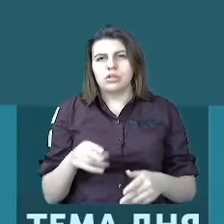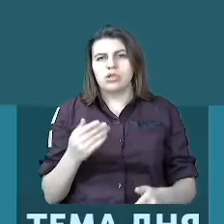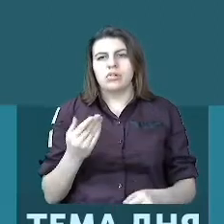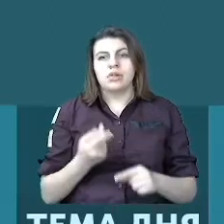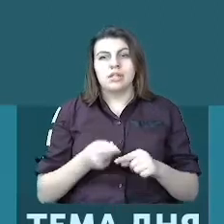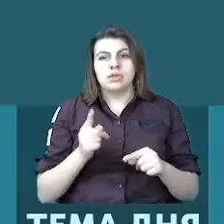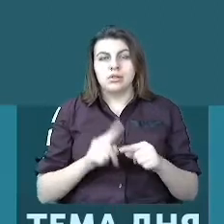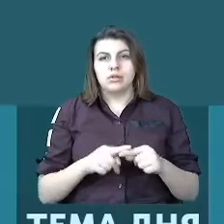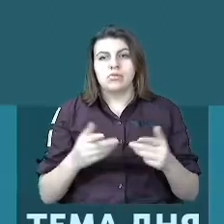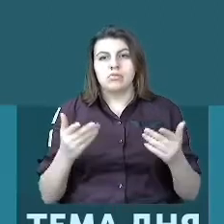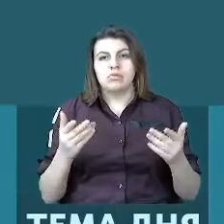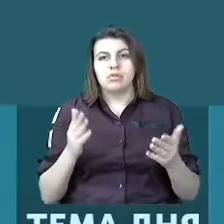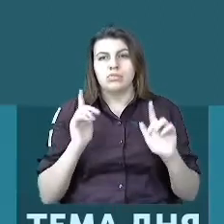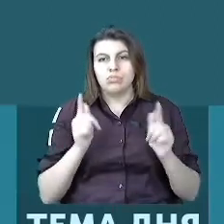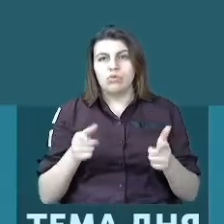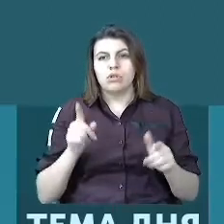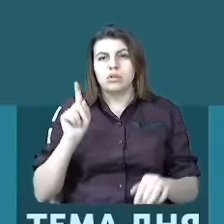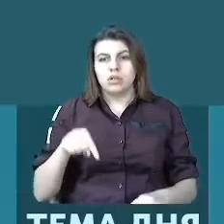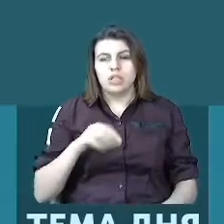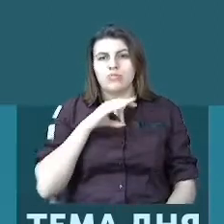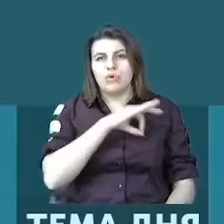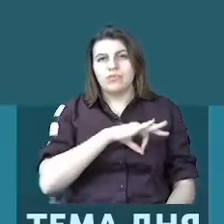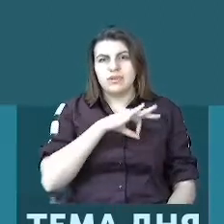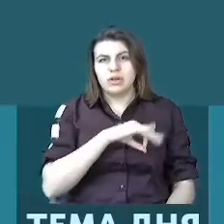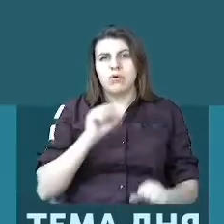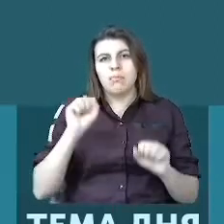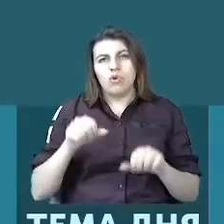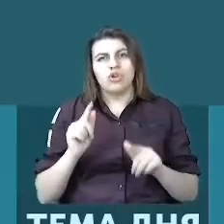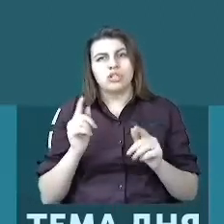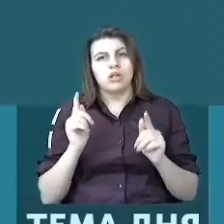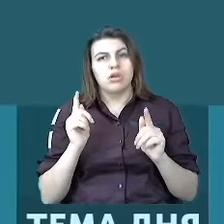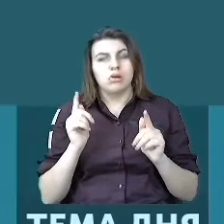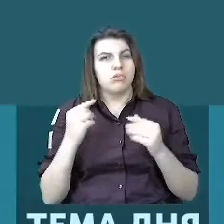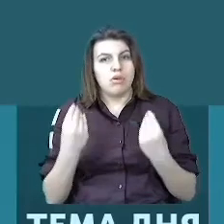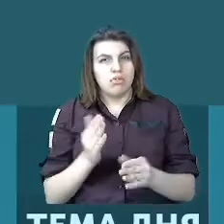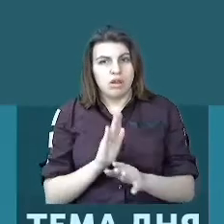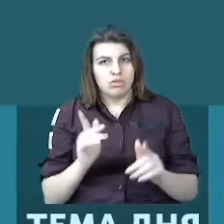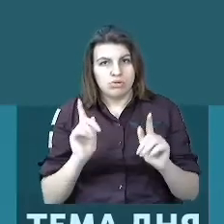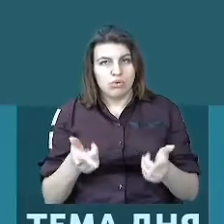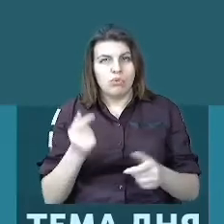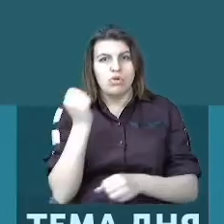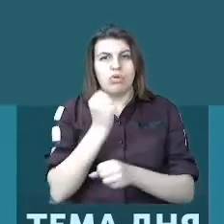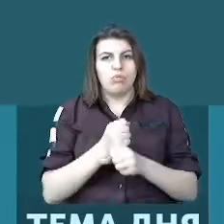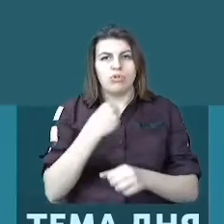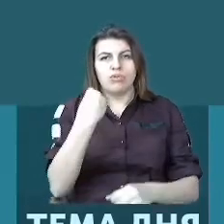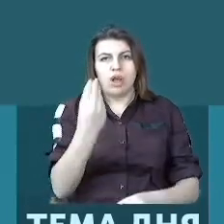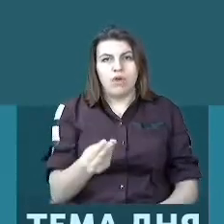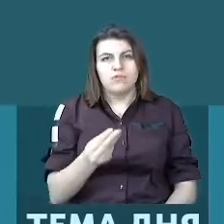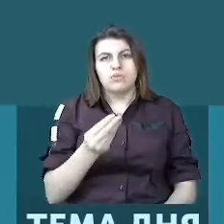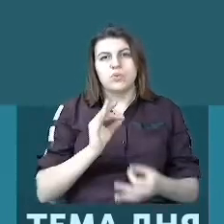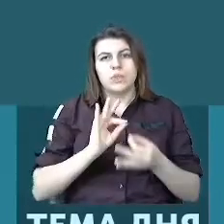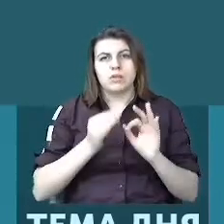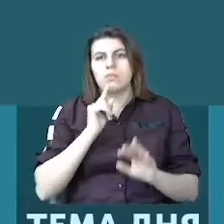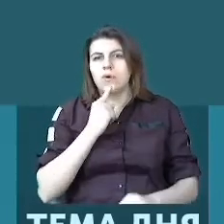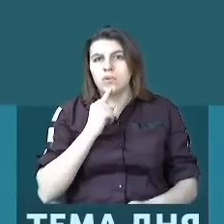теж. Профспілка може не дати згоду, тоді роботодавці буде дуже складно йти через суд і